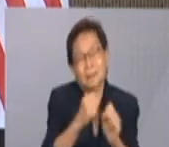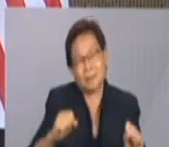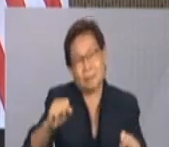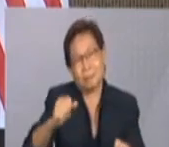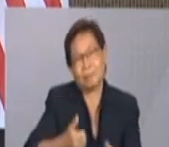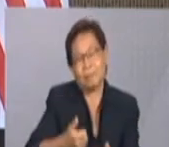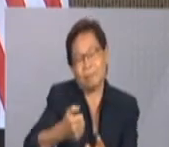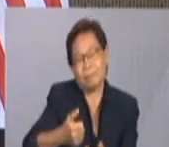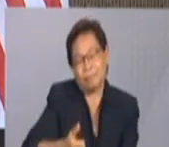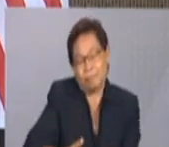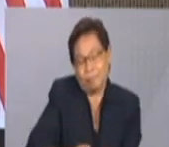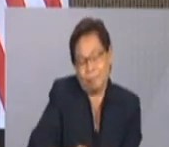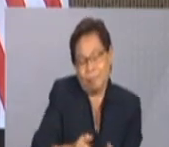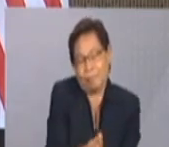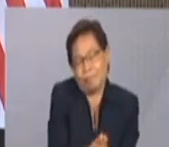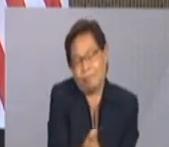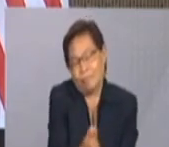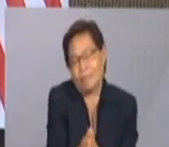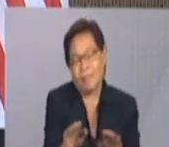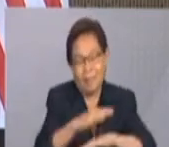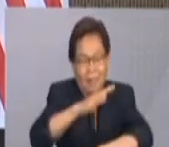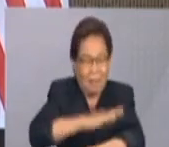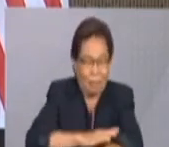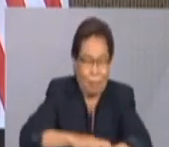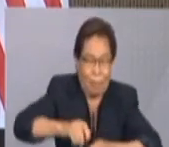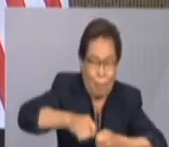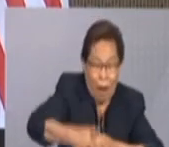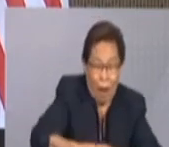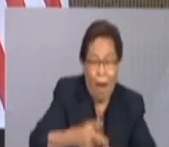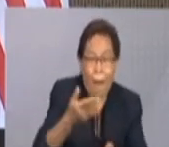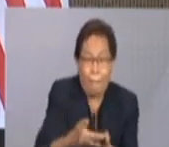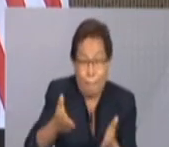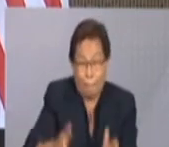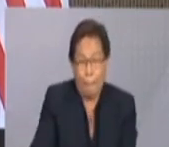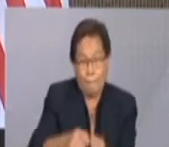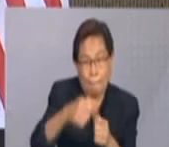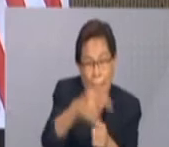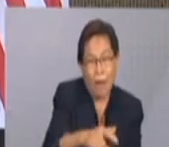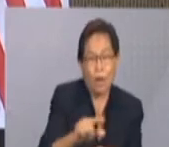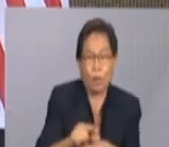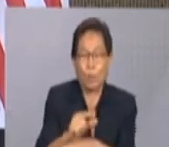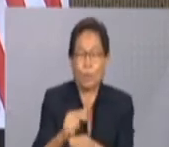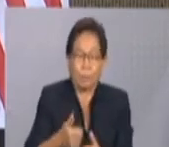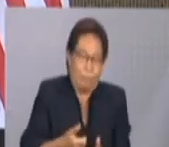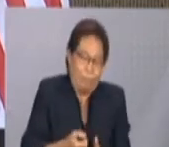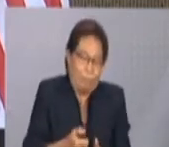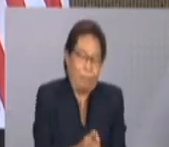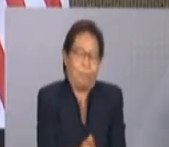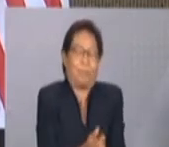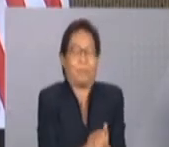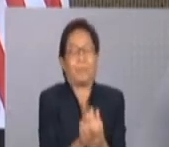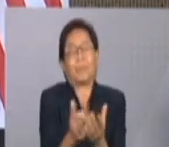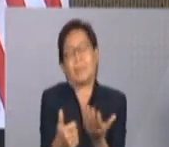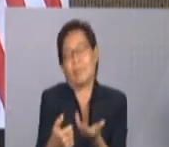hand sanitizer dicounter B Hai pelanggan yang sudah baya boleh gunakan hendso Zaini untuk bersihkan